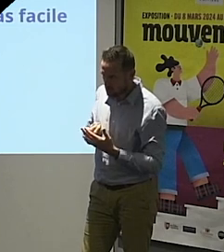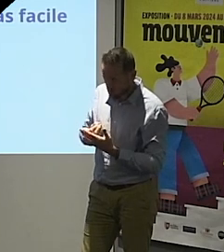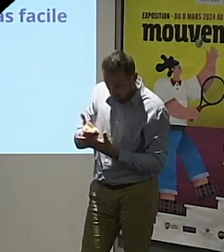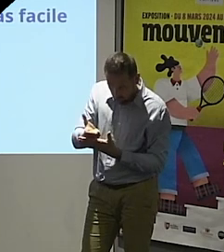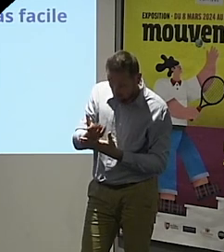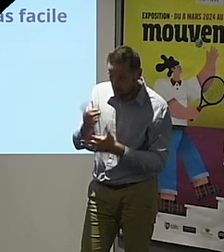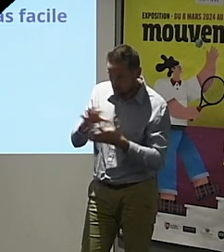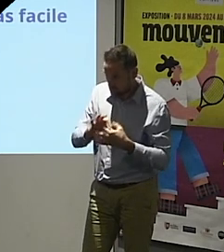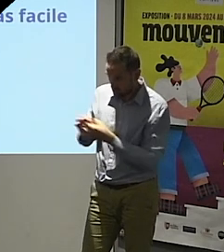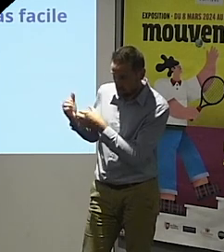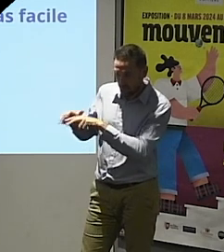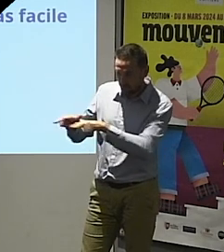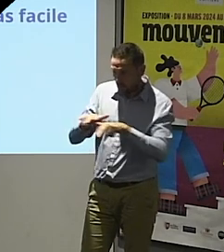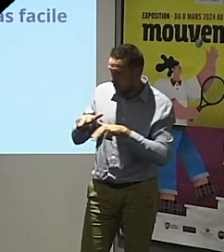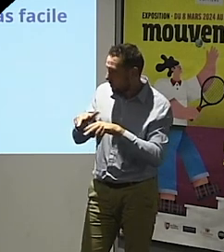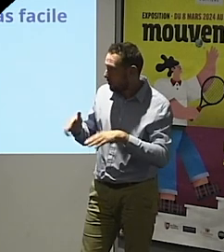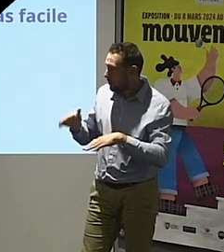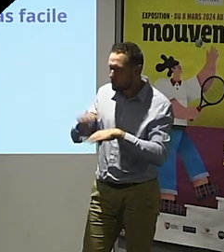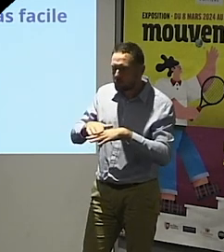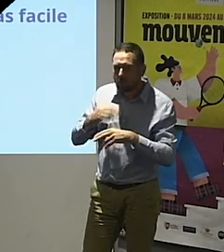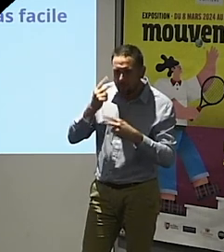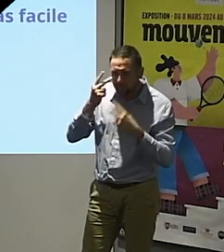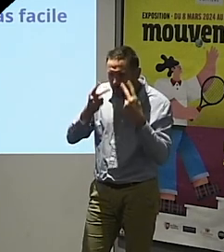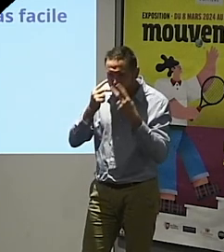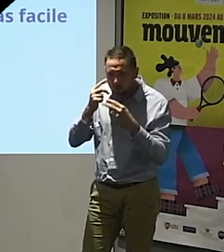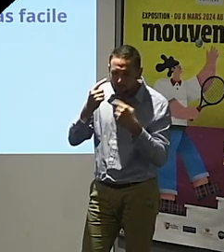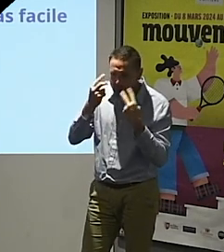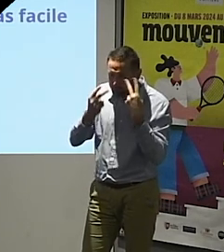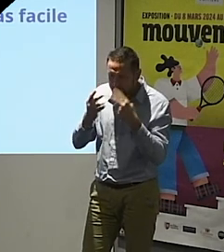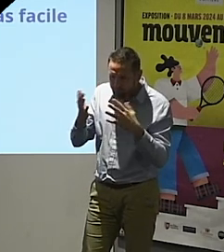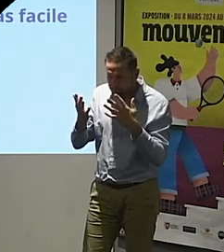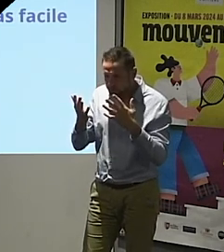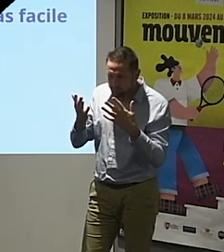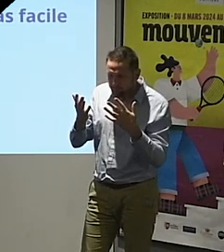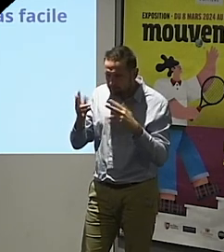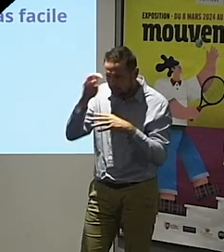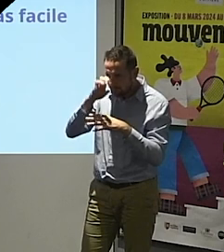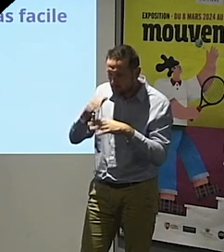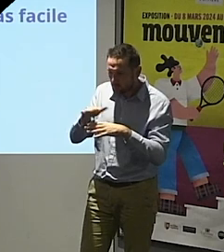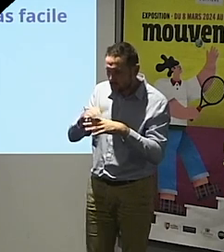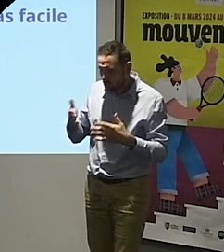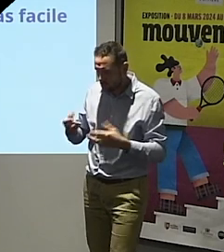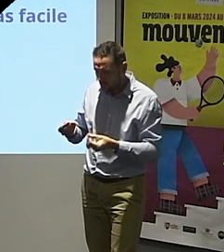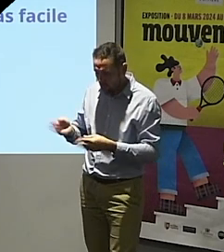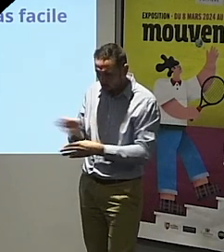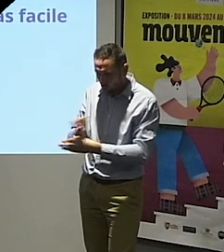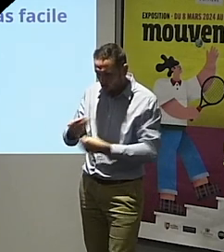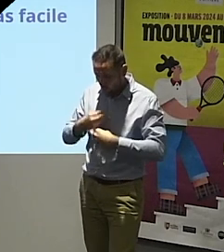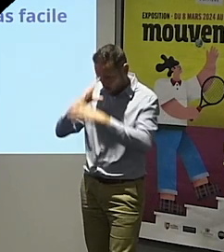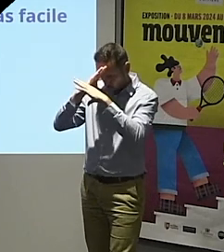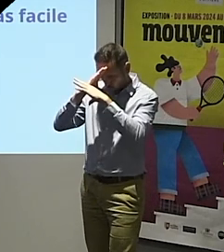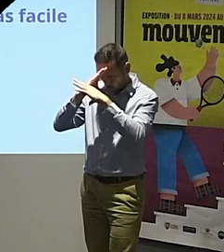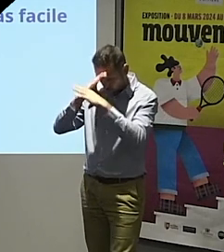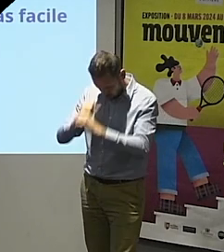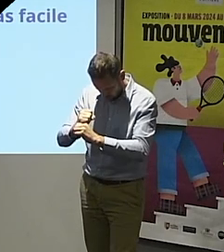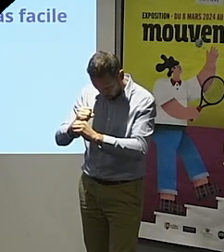vidéo, quand je vois pas, ça me permet de me concentrer. Et en fait,